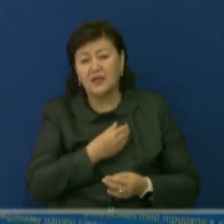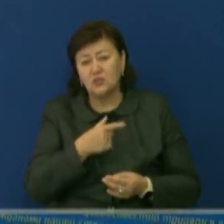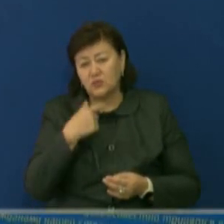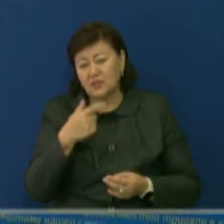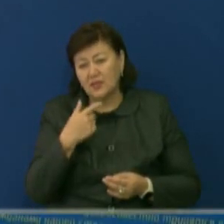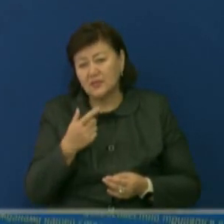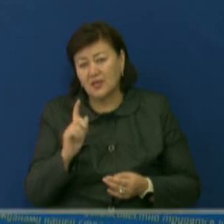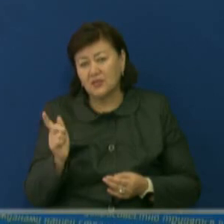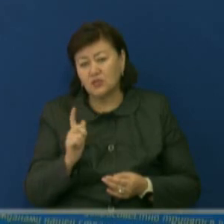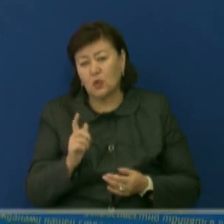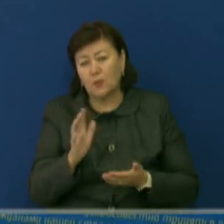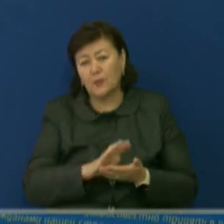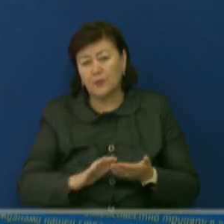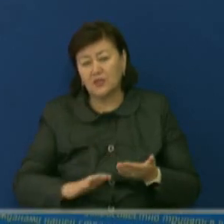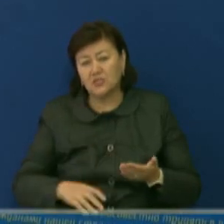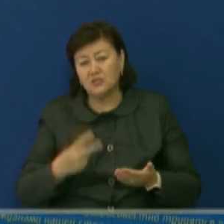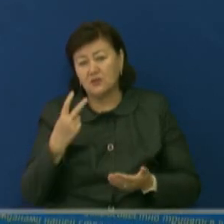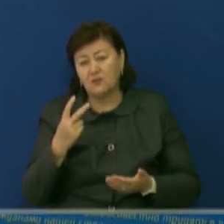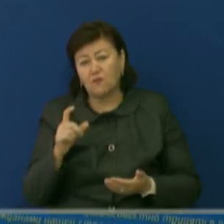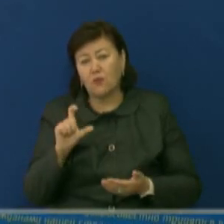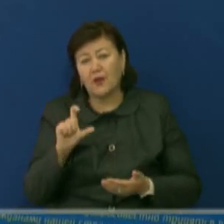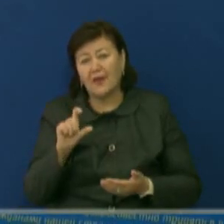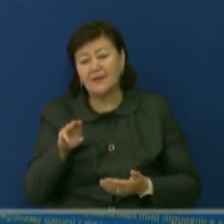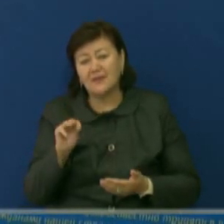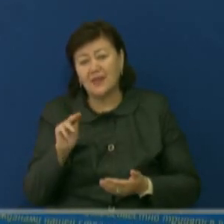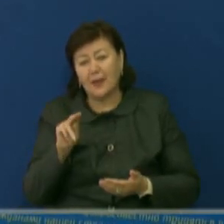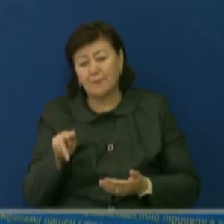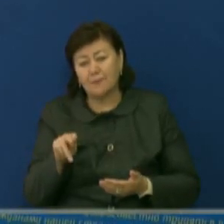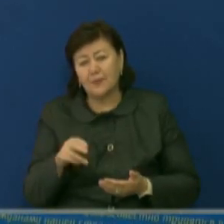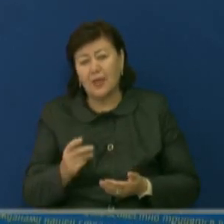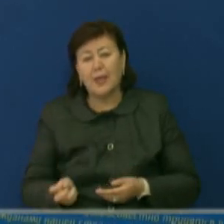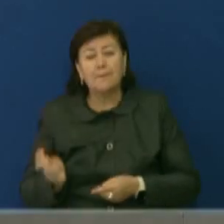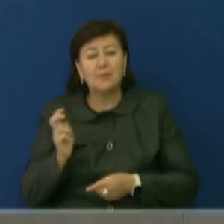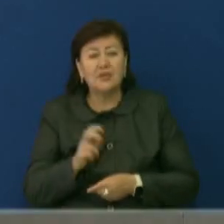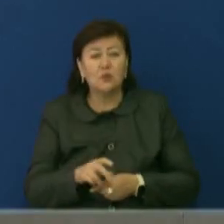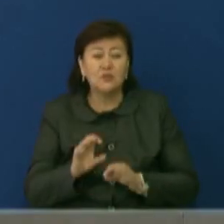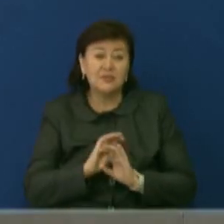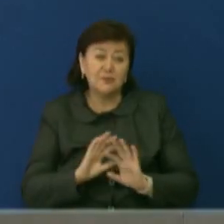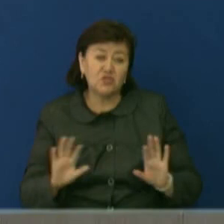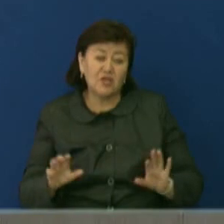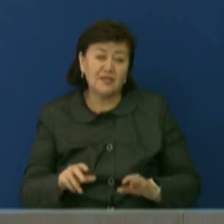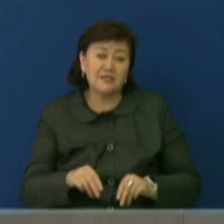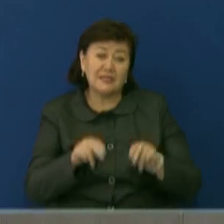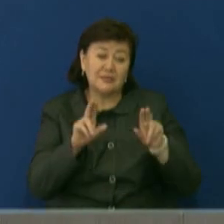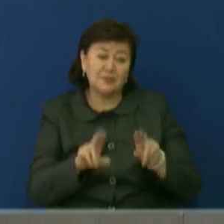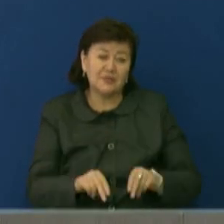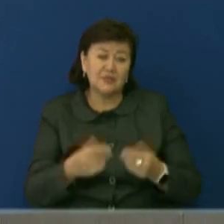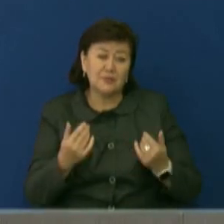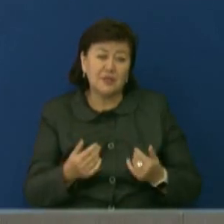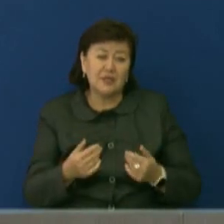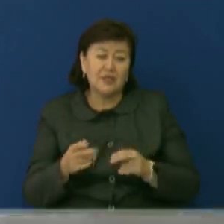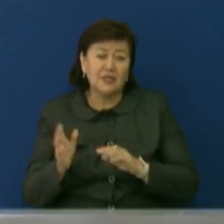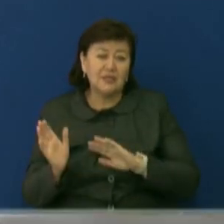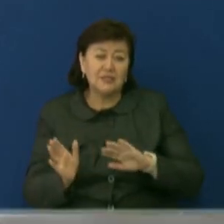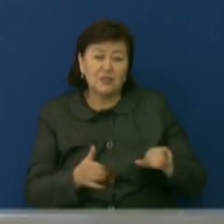сказать, что по прошествии уже двух этапов очень отрадно, что приходят хорошие специалисты. Теперь исключается практика, когда